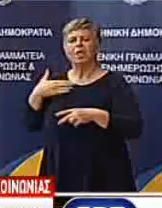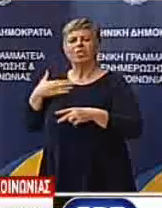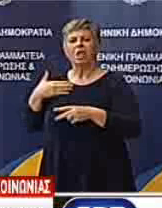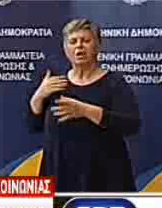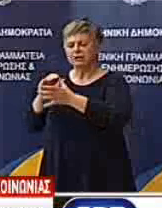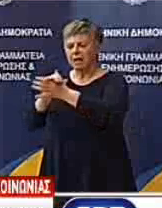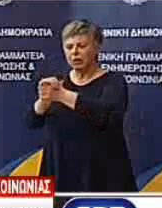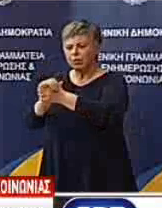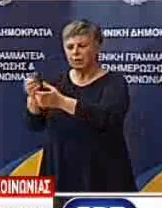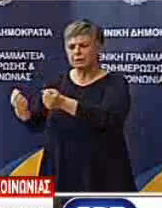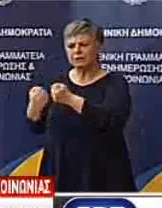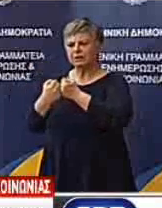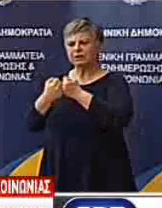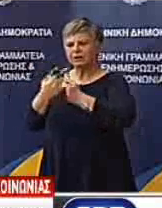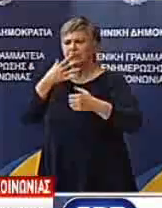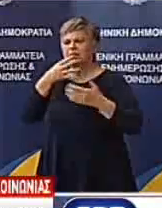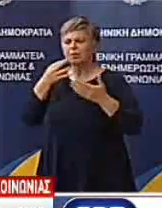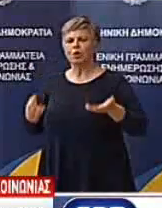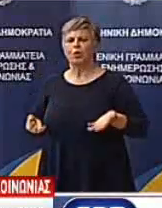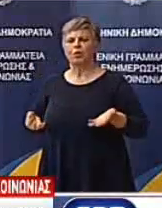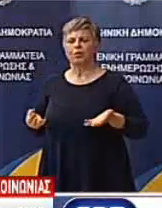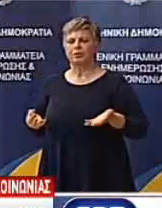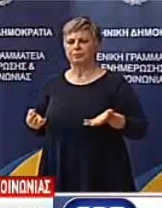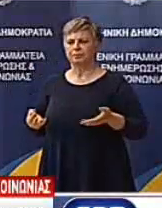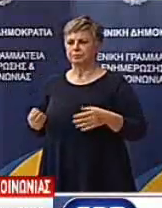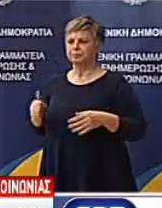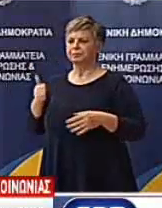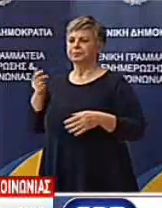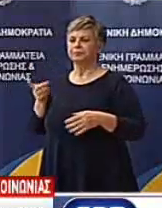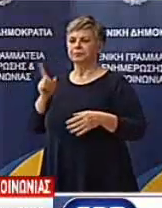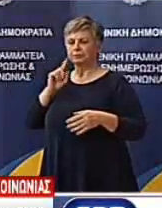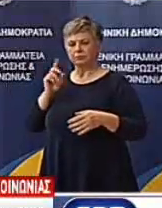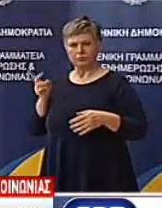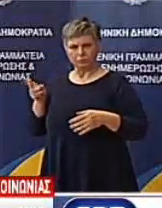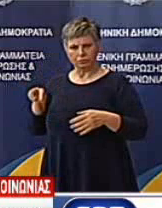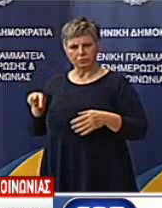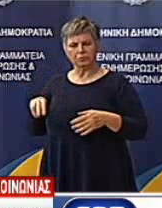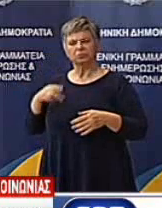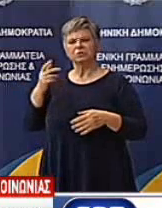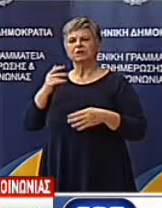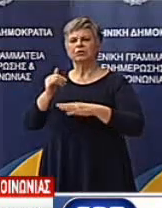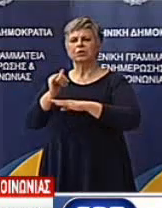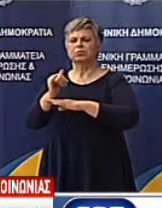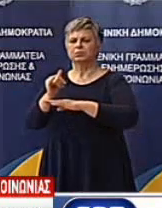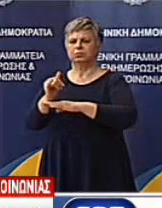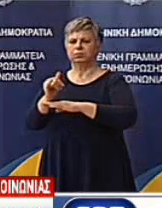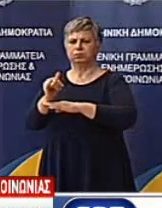διαπραγματεύεστε και δεν ξέρουμε τι είναι. Κοιτάξτε, πρώτον δεν υπάρχουν καθυστερήσεις στη συμφωνία. Τα χρονοδιαγράμματα έχουν τηρηθεί